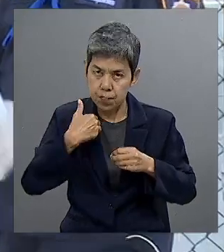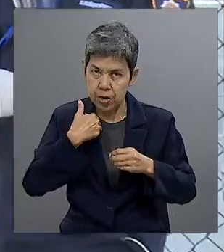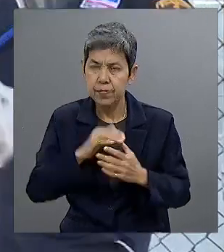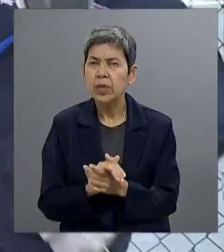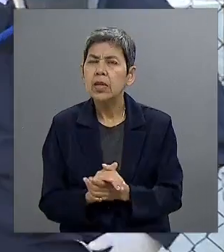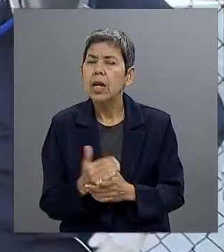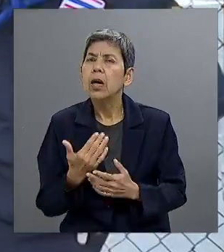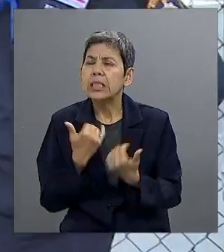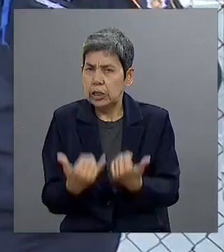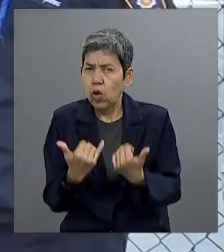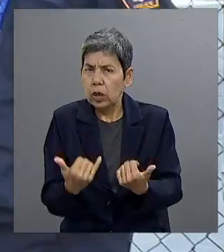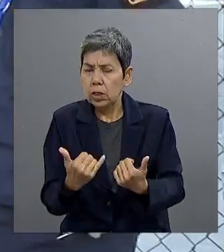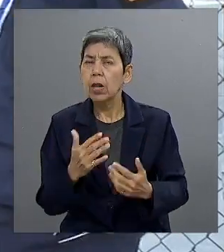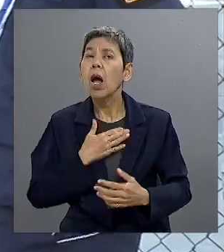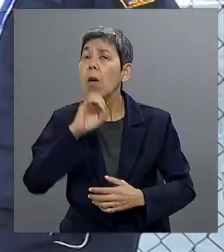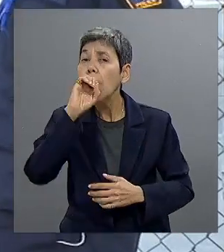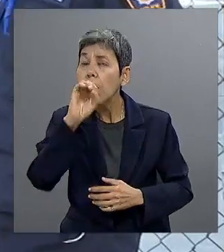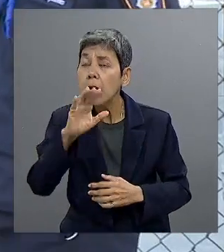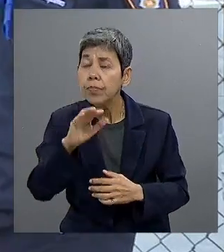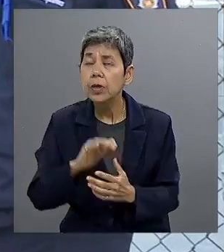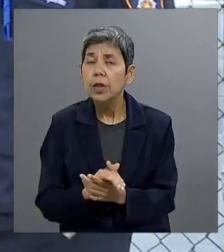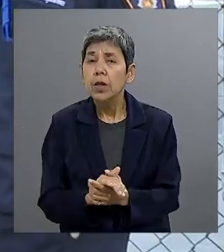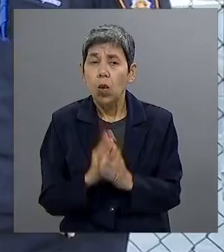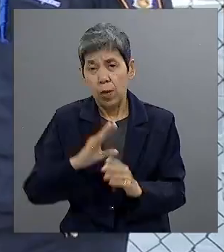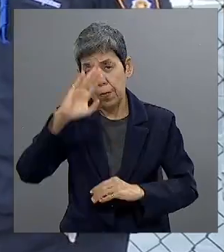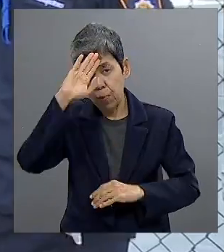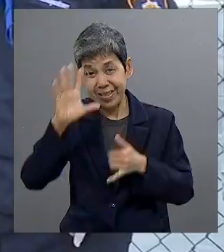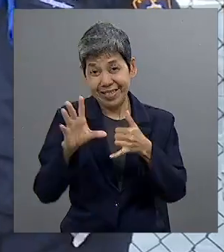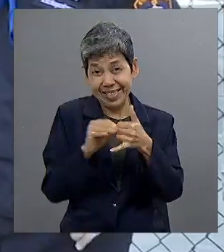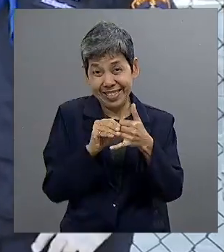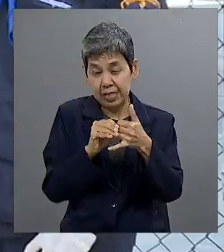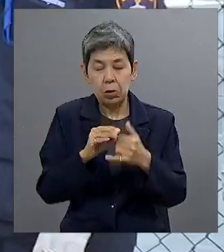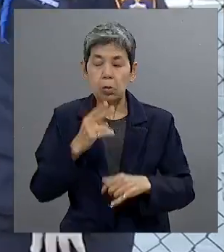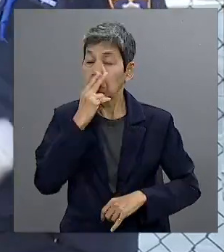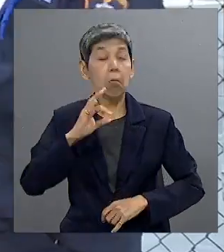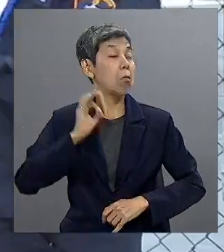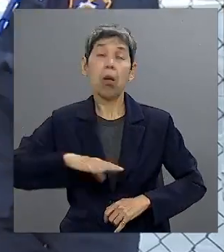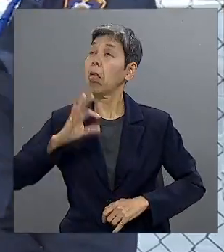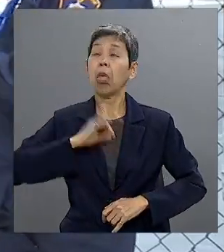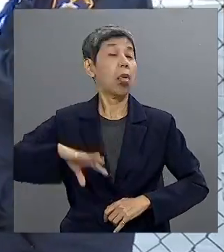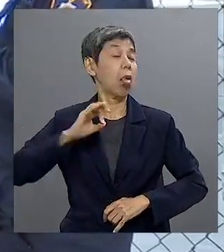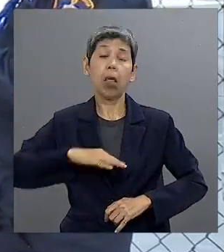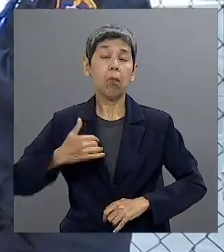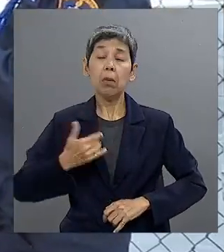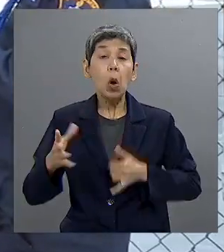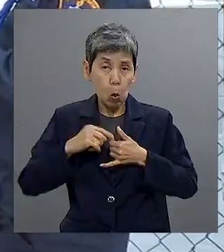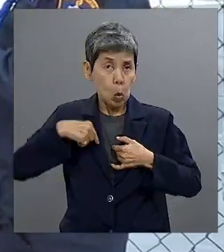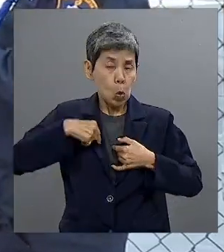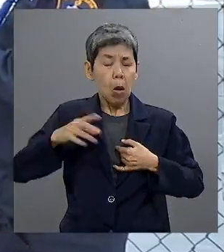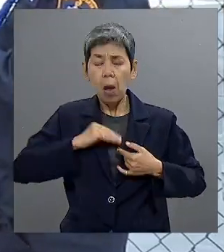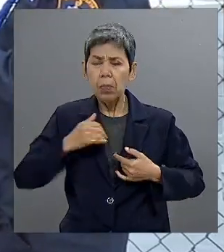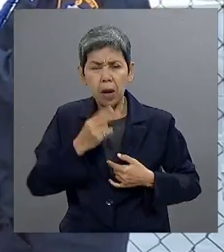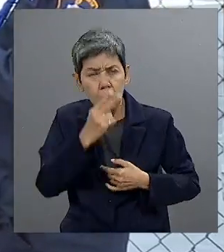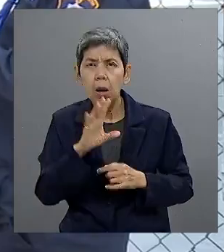จำเป็นตอนนี้เนี่ยที่นำเรียนว่าส่วนใหญ่ผู้ป่วยที่ติดเชื้อไม่ค่อยมีอากาศไม่มีอาการเลยคุณง่ายนะฮะที่เราเจอส่วนใหญ่ 80